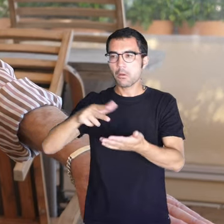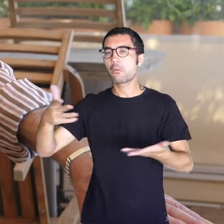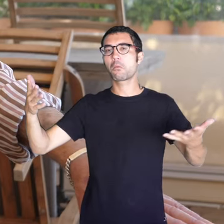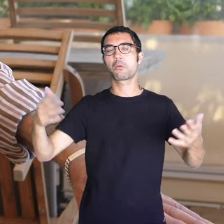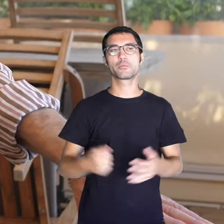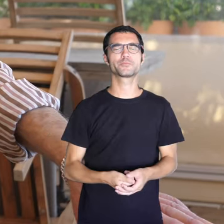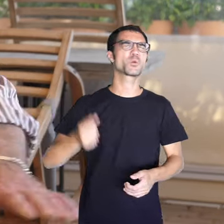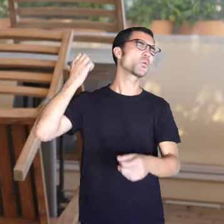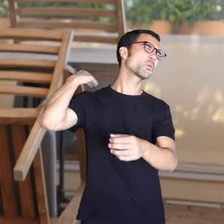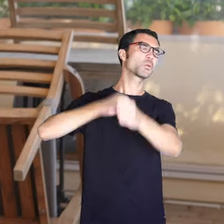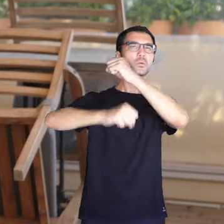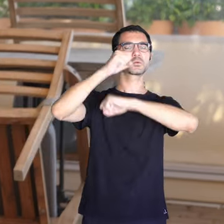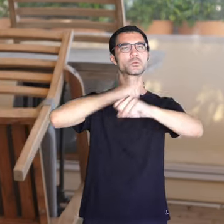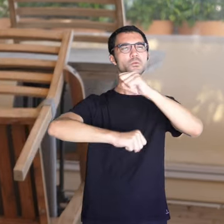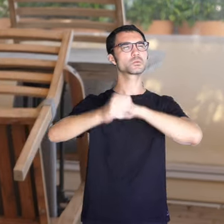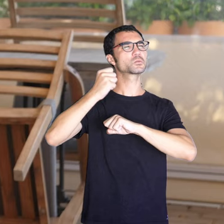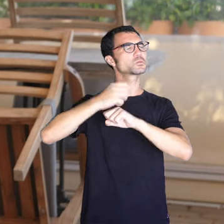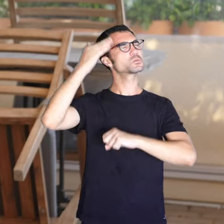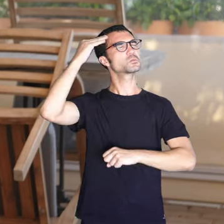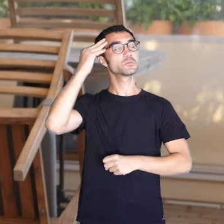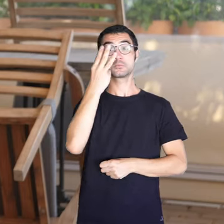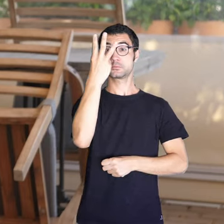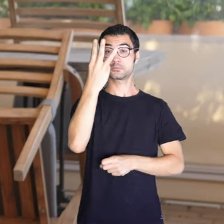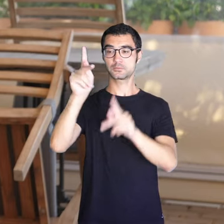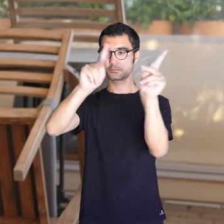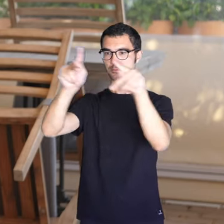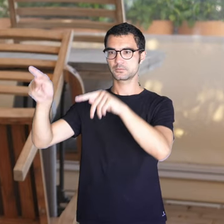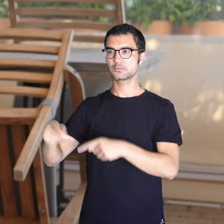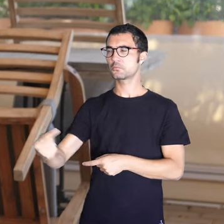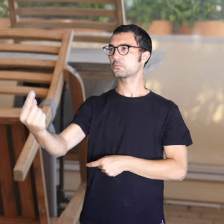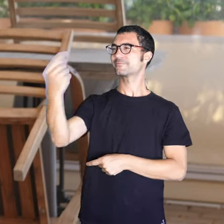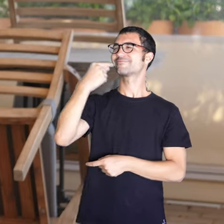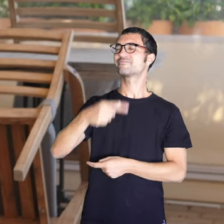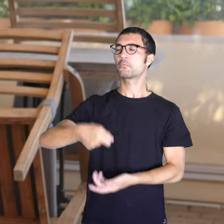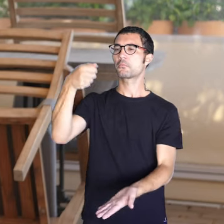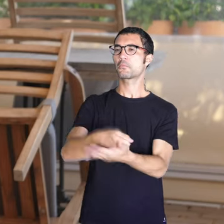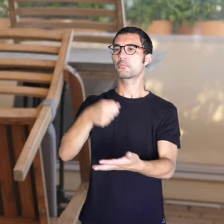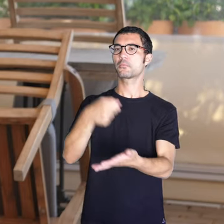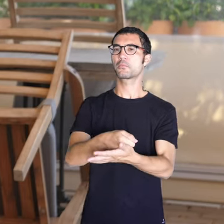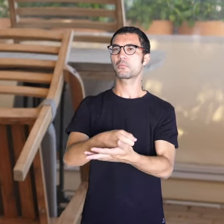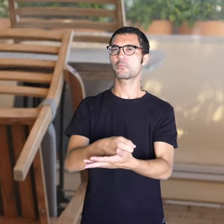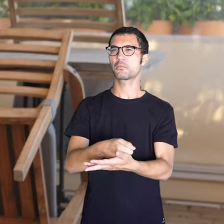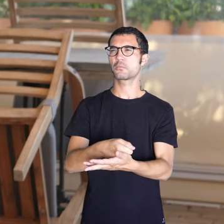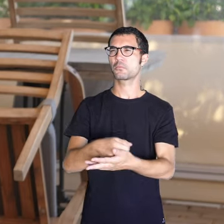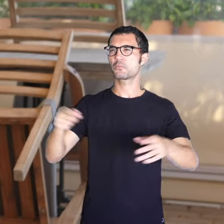tres persones i me diuen, heu de pagar tres doctors. Tres doctors?